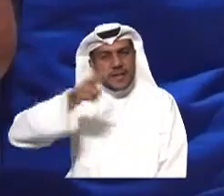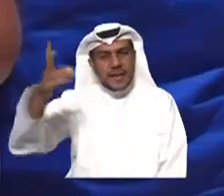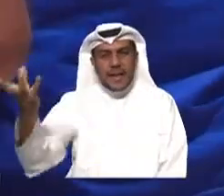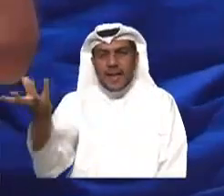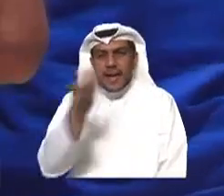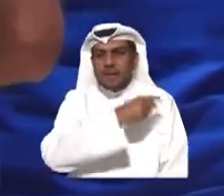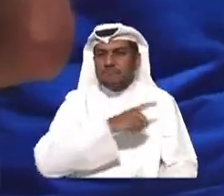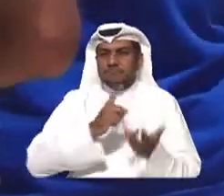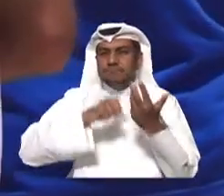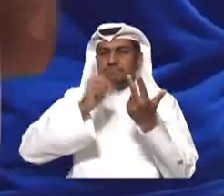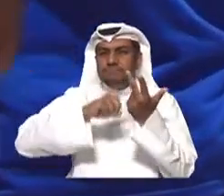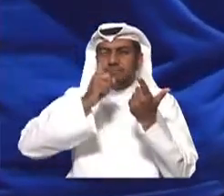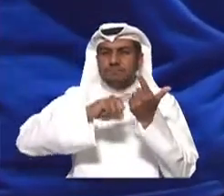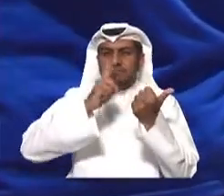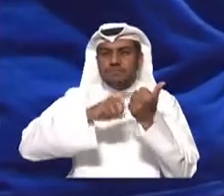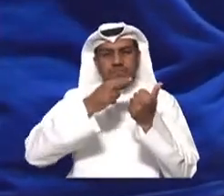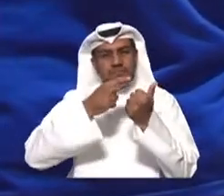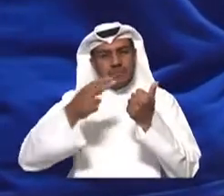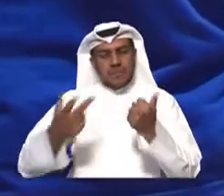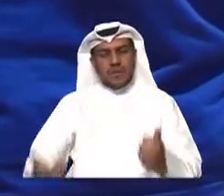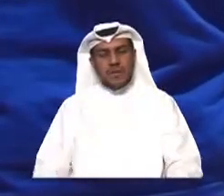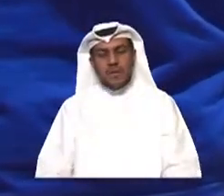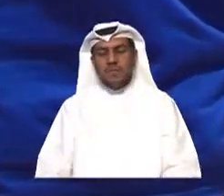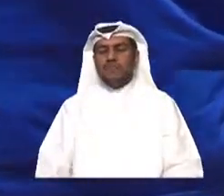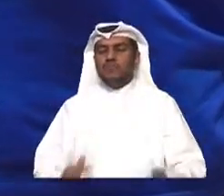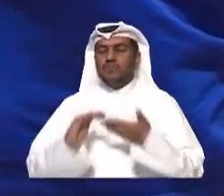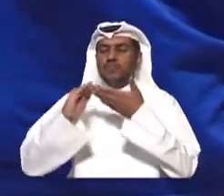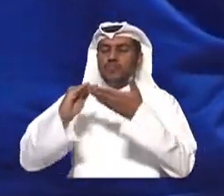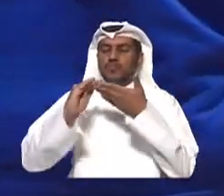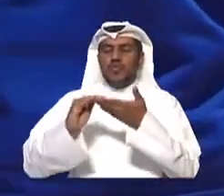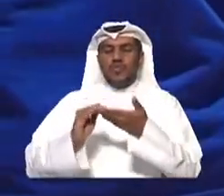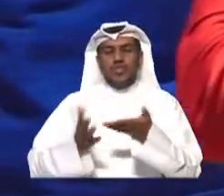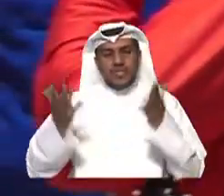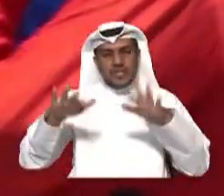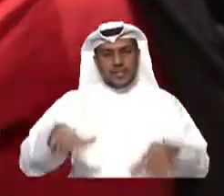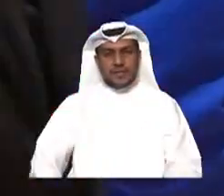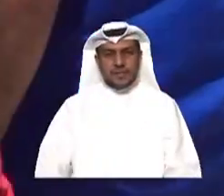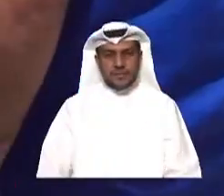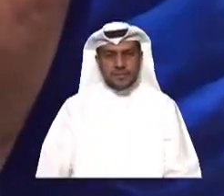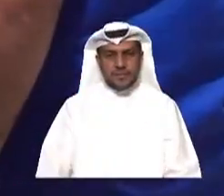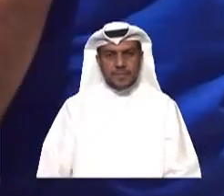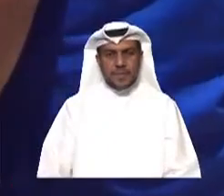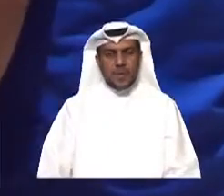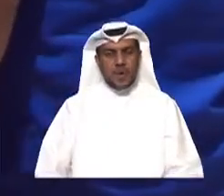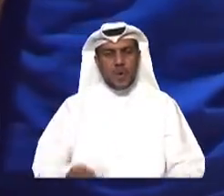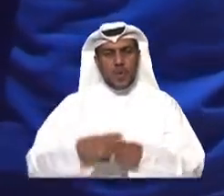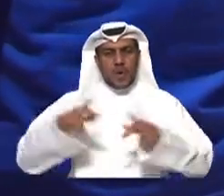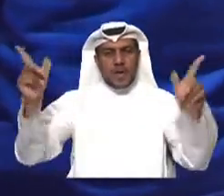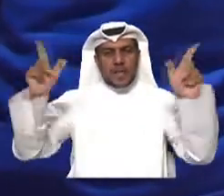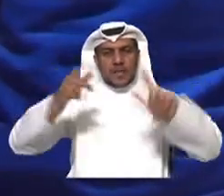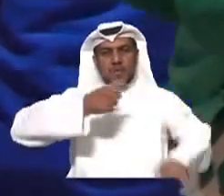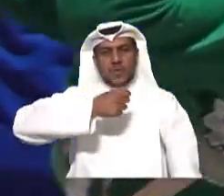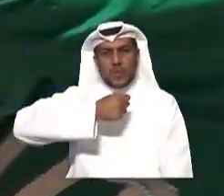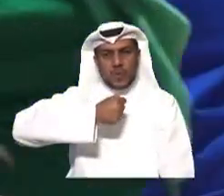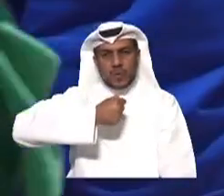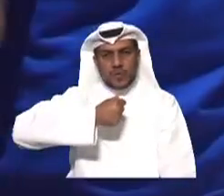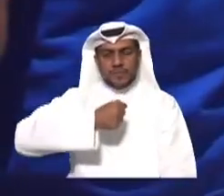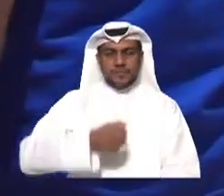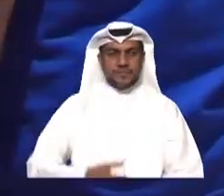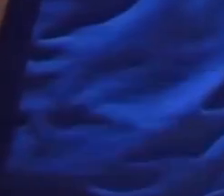لتخدم شرائح مجتمعية مختلفة. مريم الحموي، تلفزيون دولة الكويت، بيروت.